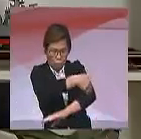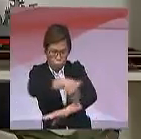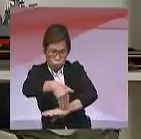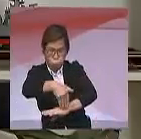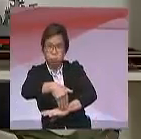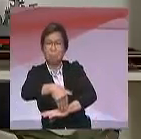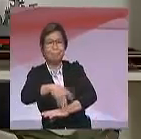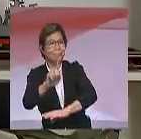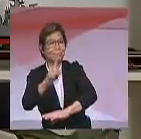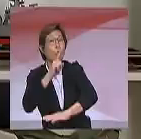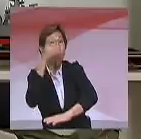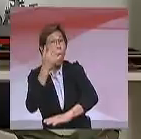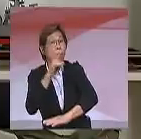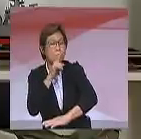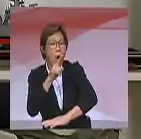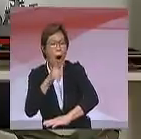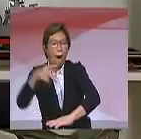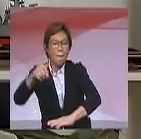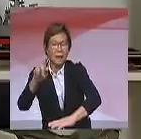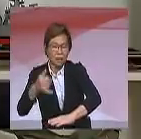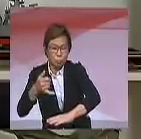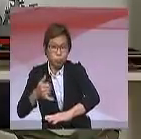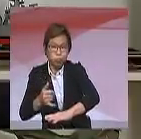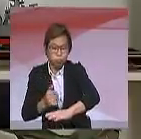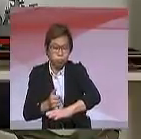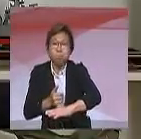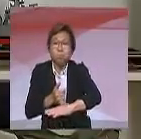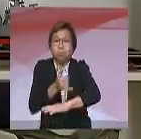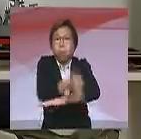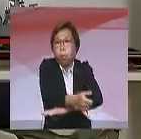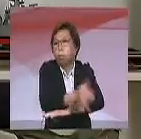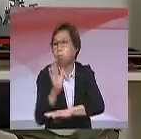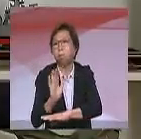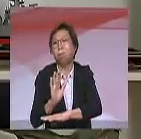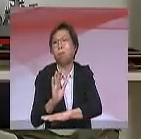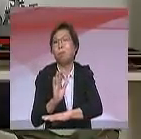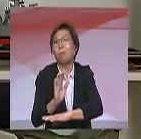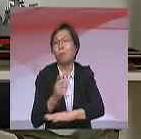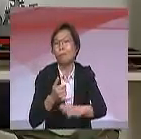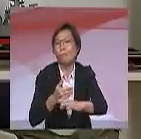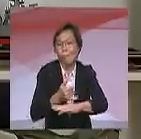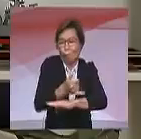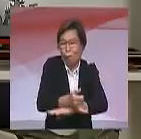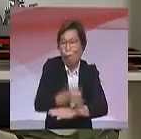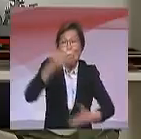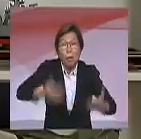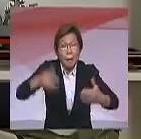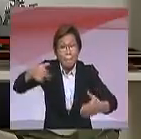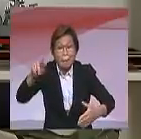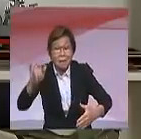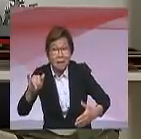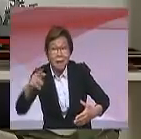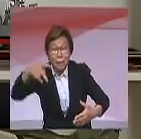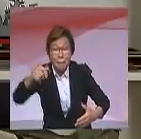negara tidak dibolusi oleh parti yang kemungkinan besarnya akan